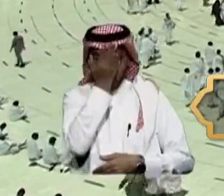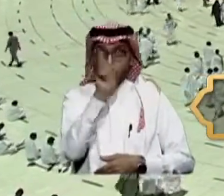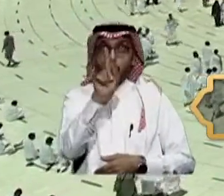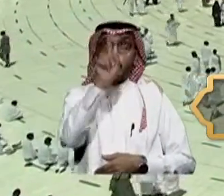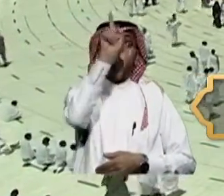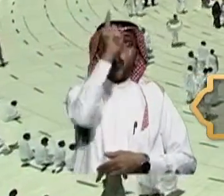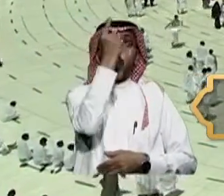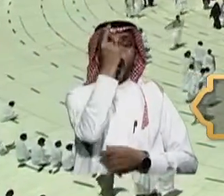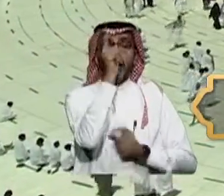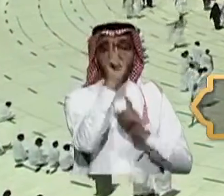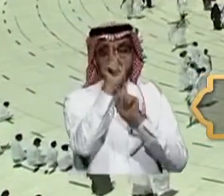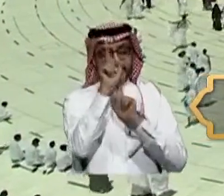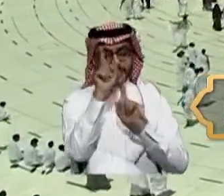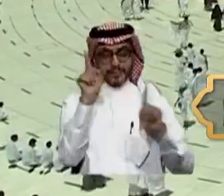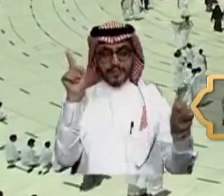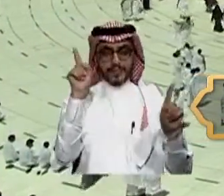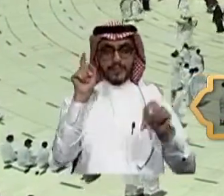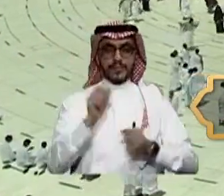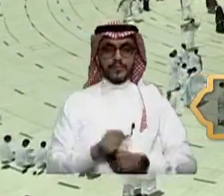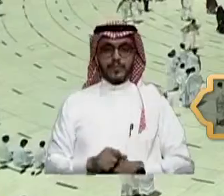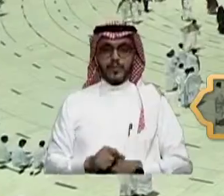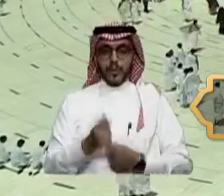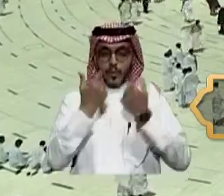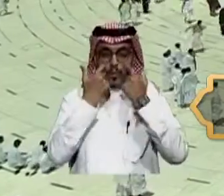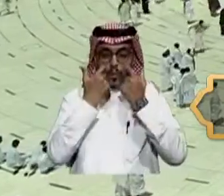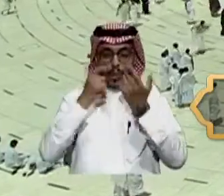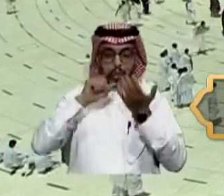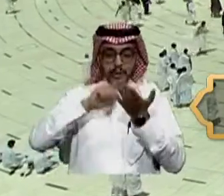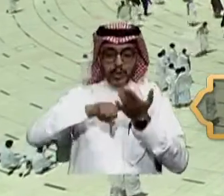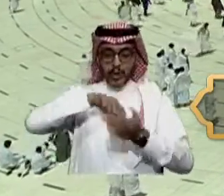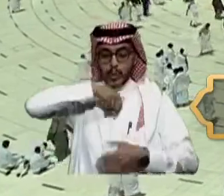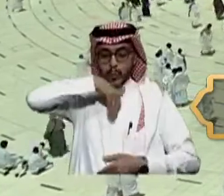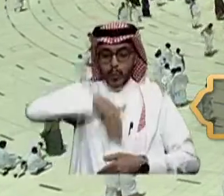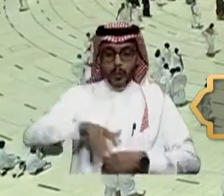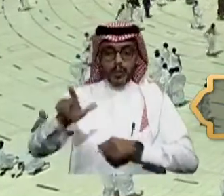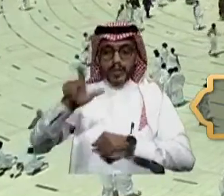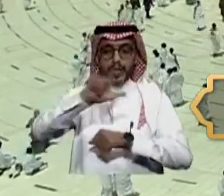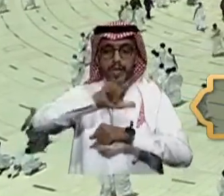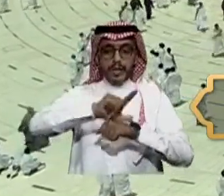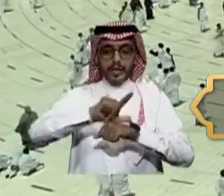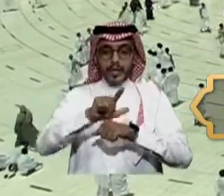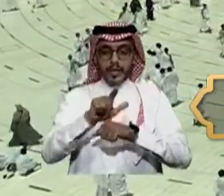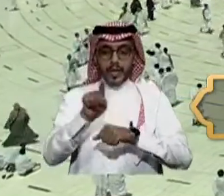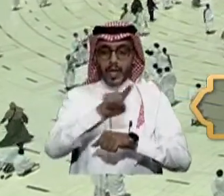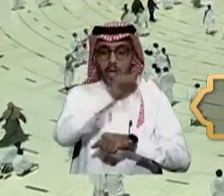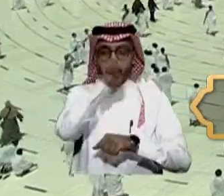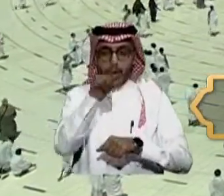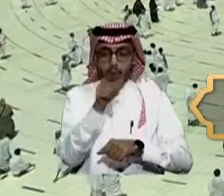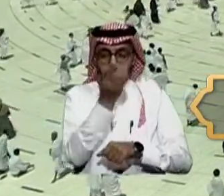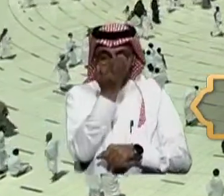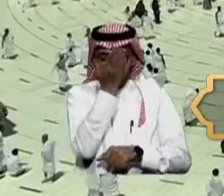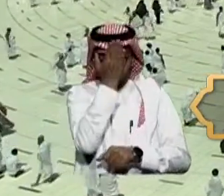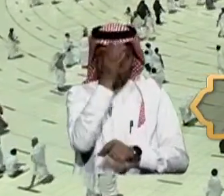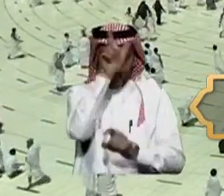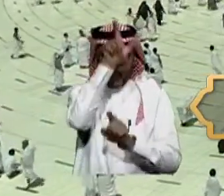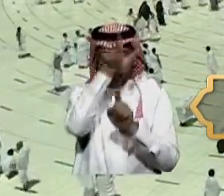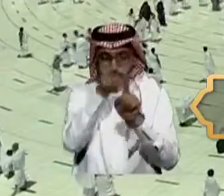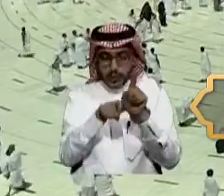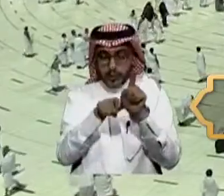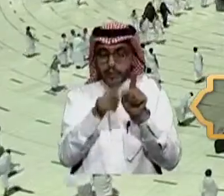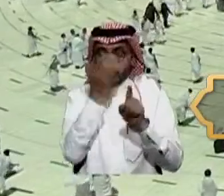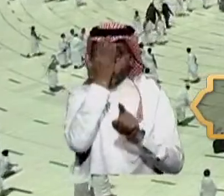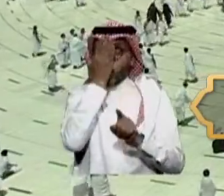الله وحده لا شريك له واشهد ان سيدنا ونبينا محمدا عبد